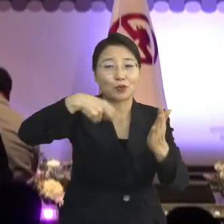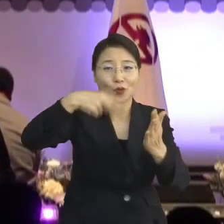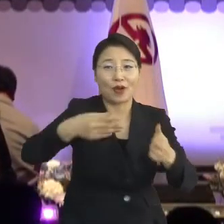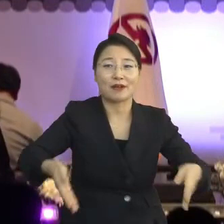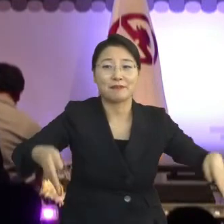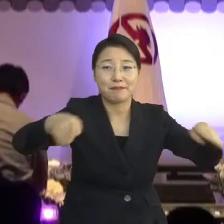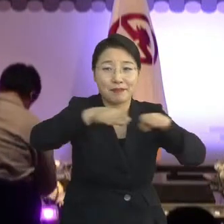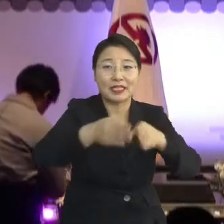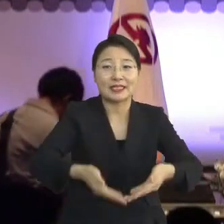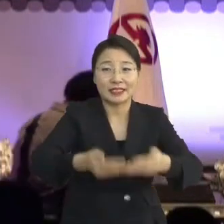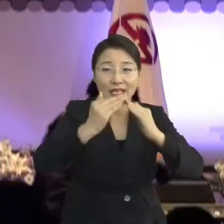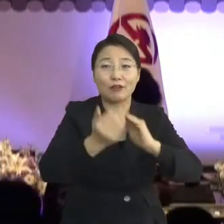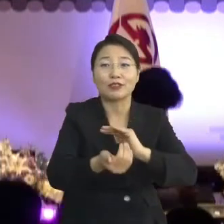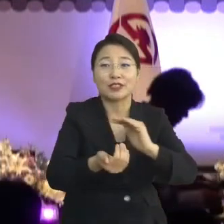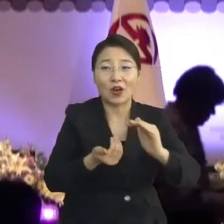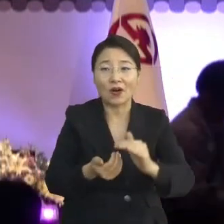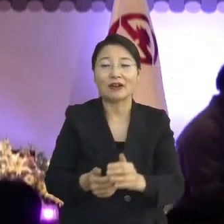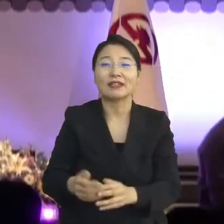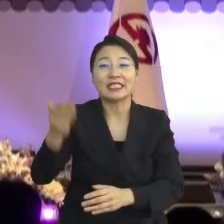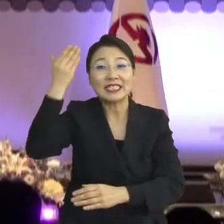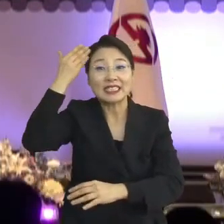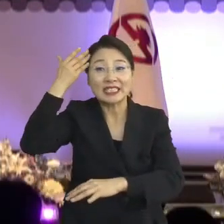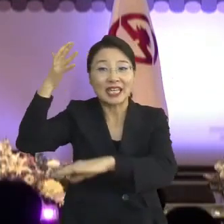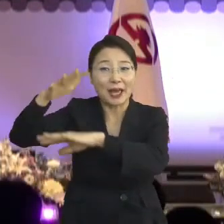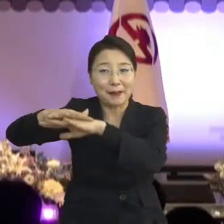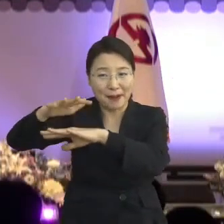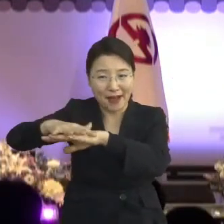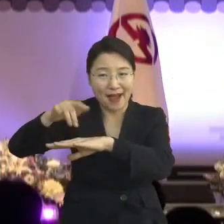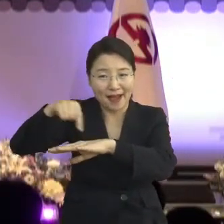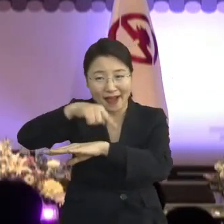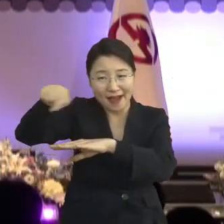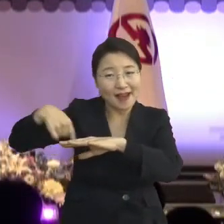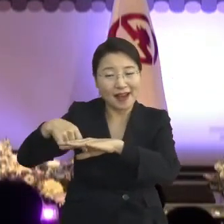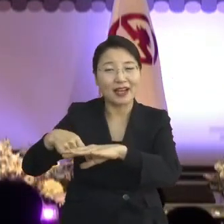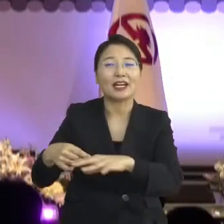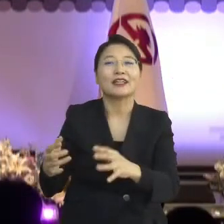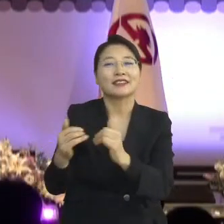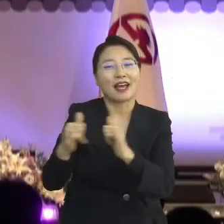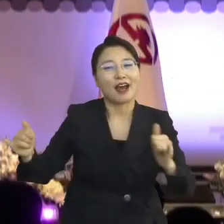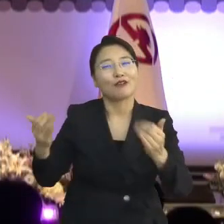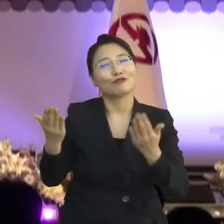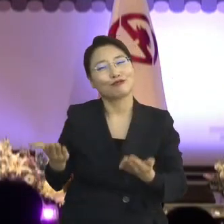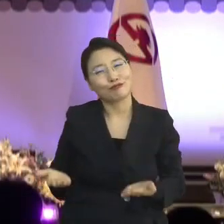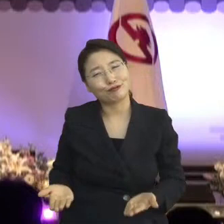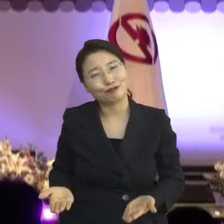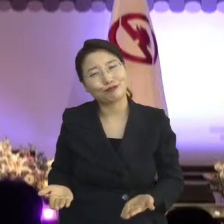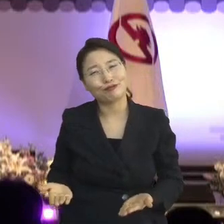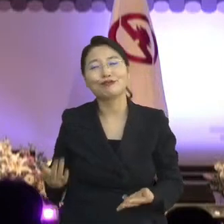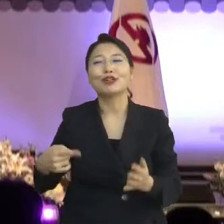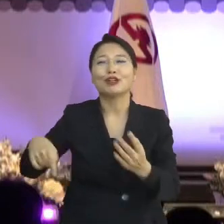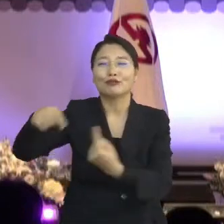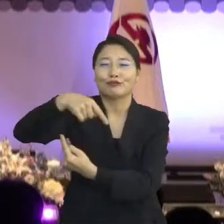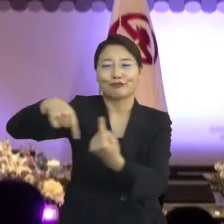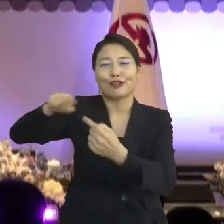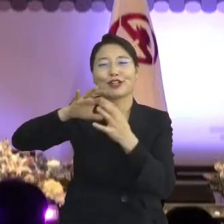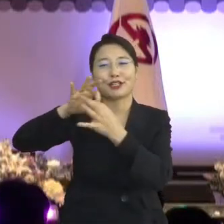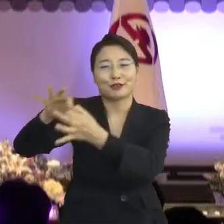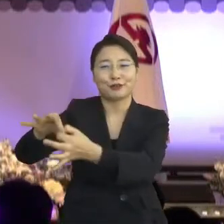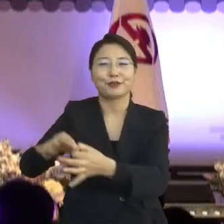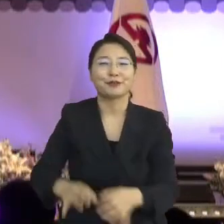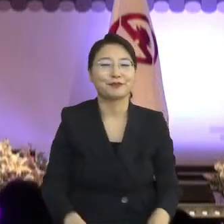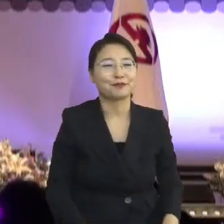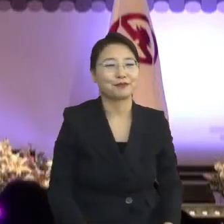전까지는 지식의 꽃밭을 구민들의 휴식 공간으로 계속 운영해 나가겠습니다.